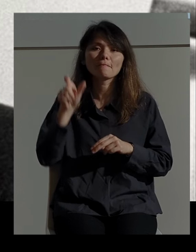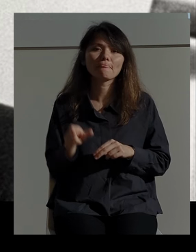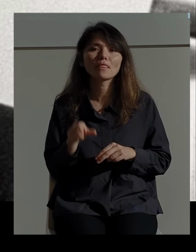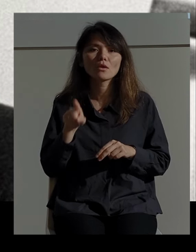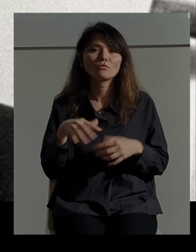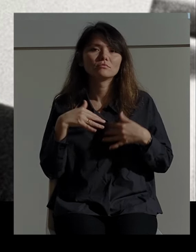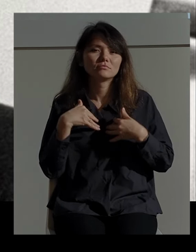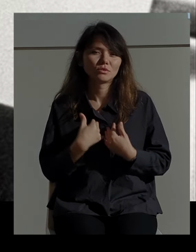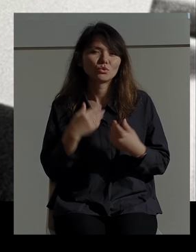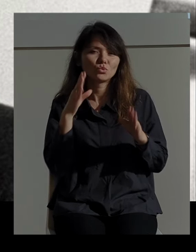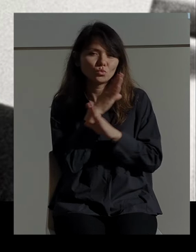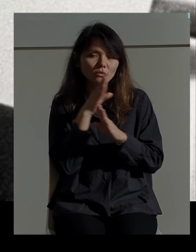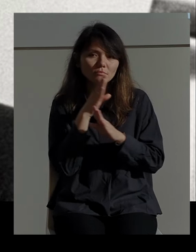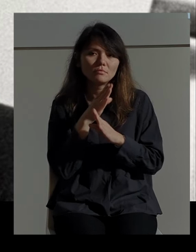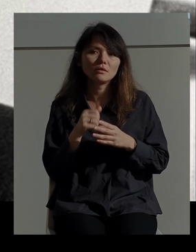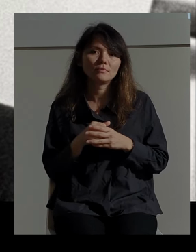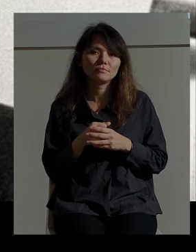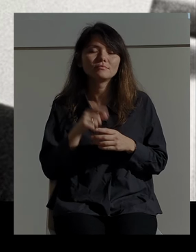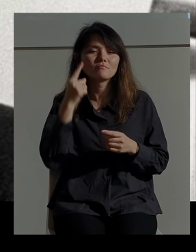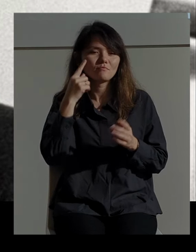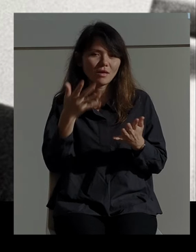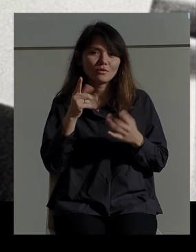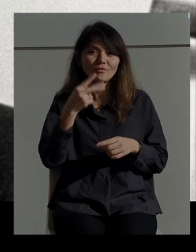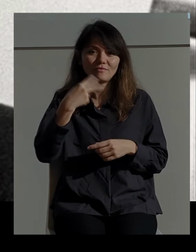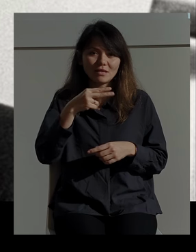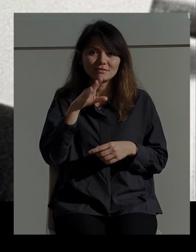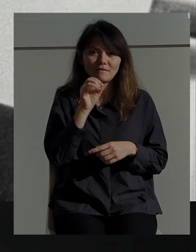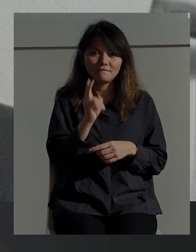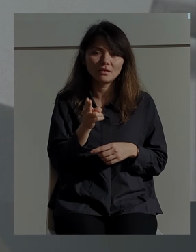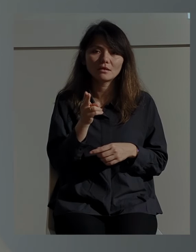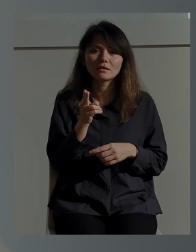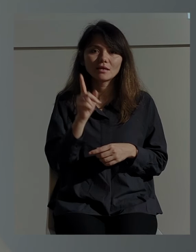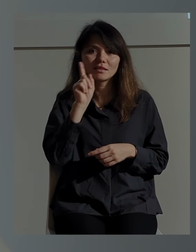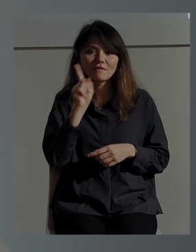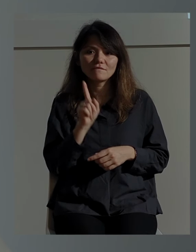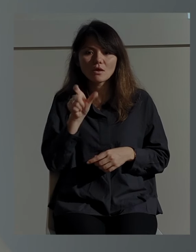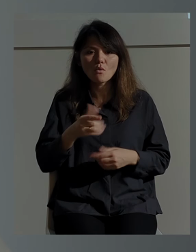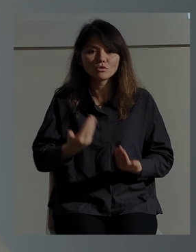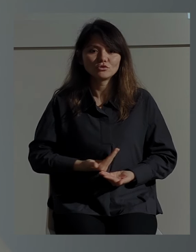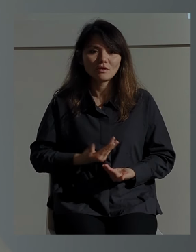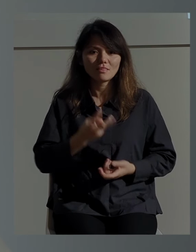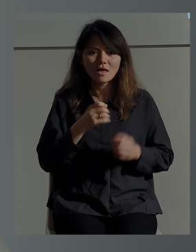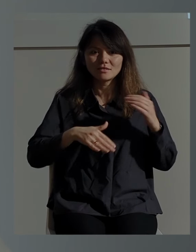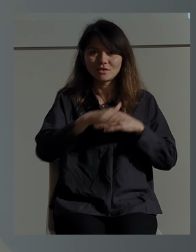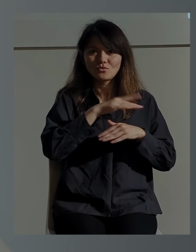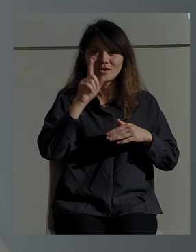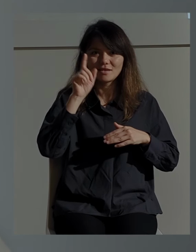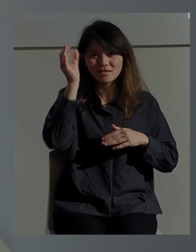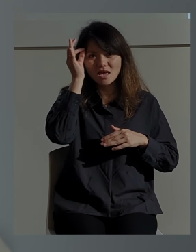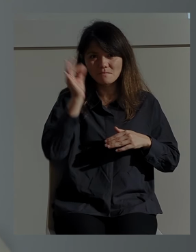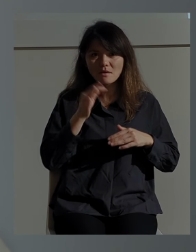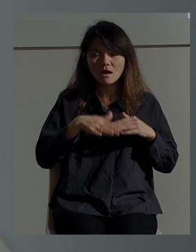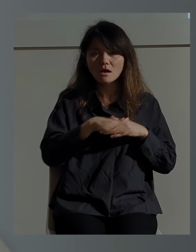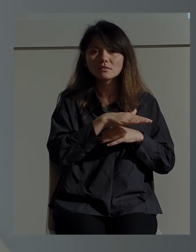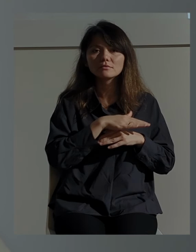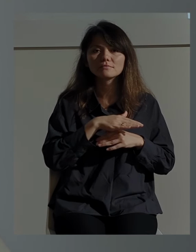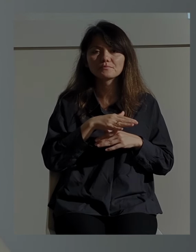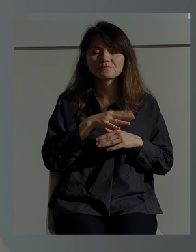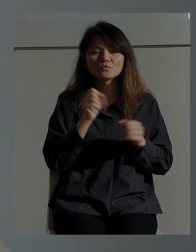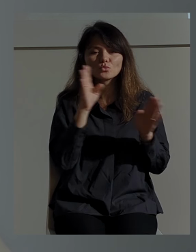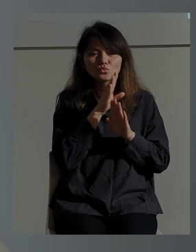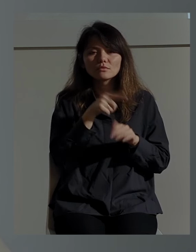судьбы Ну понятно что в XX веке у евреев которые проживали на территории Германии судьба у